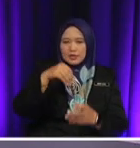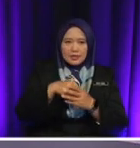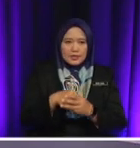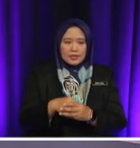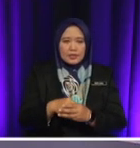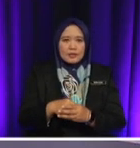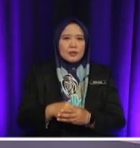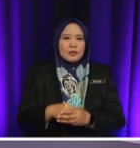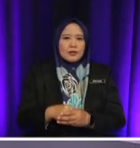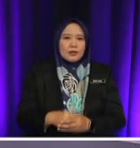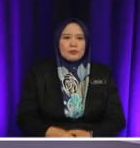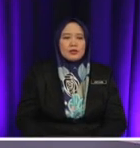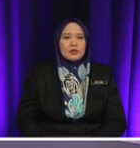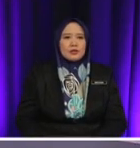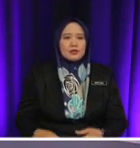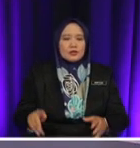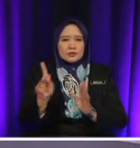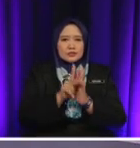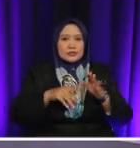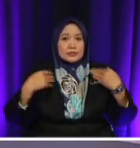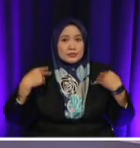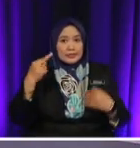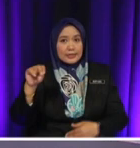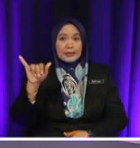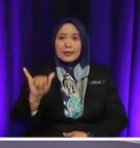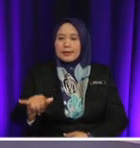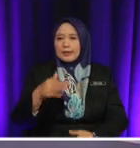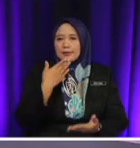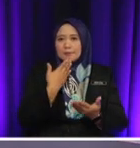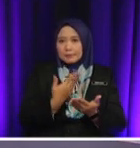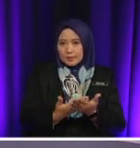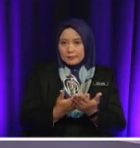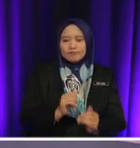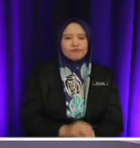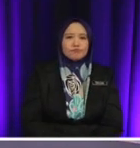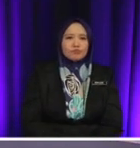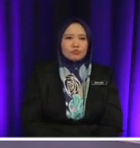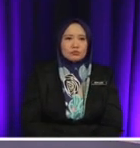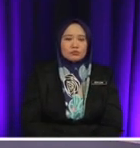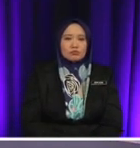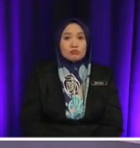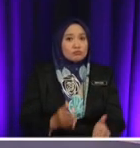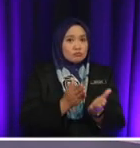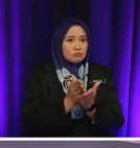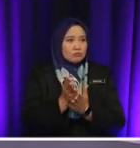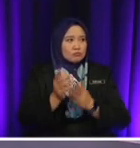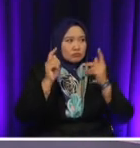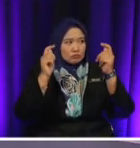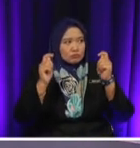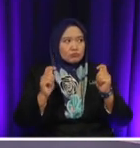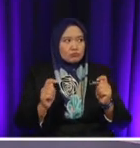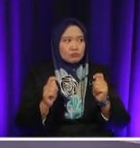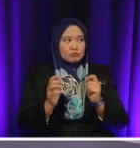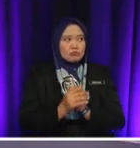post Oke tips yang berguna yang kita boleh dapat daripada Bagaimana nak mencari menggunakan teknik GPS